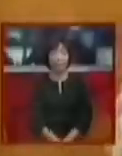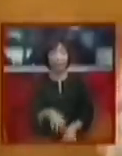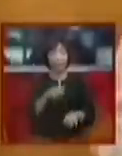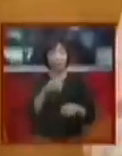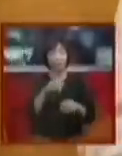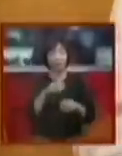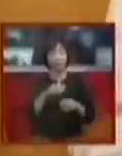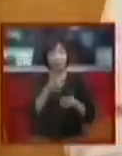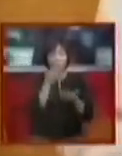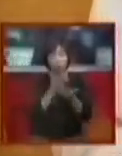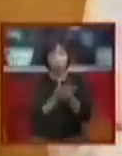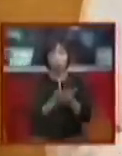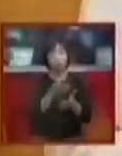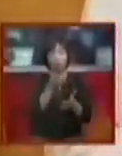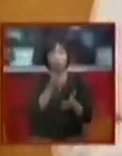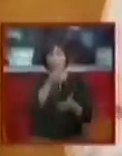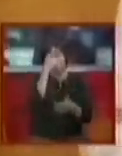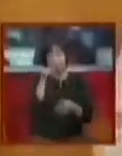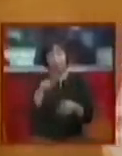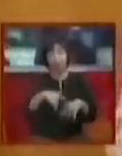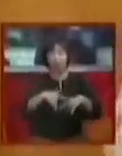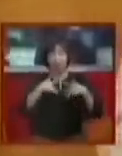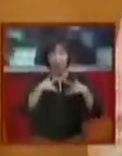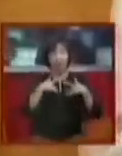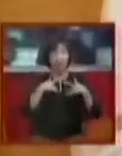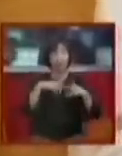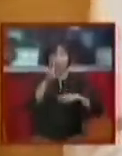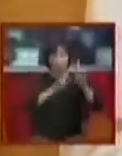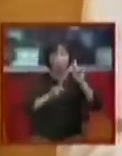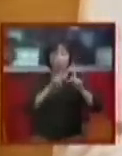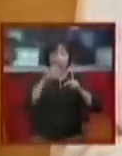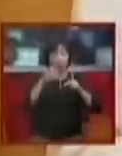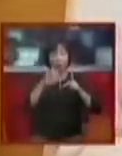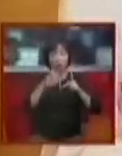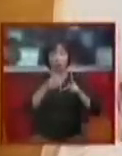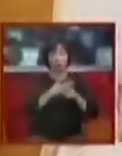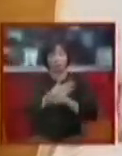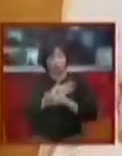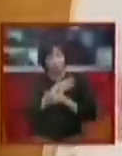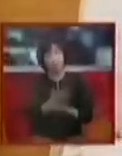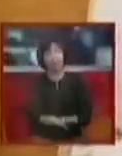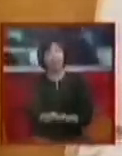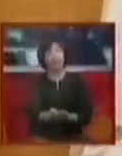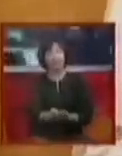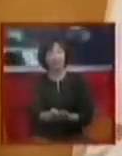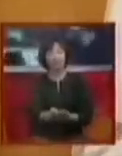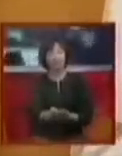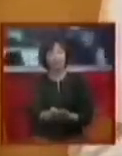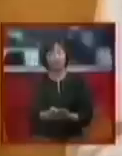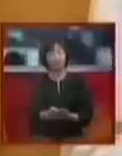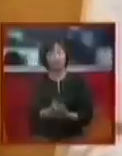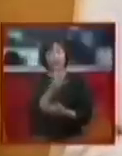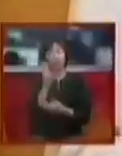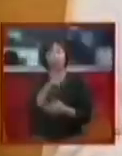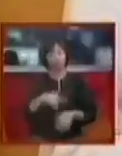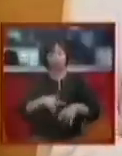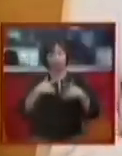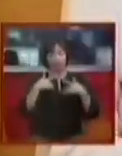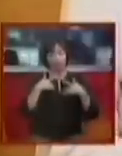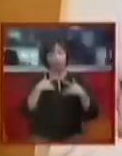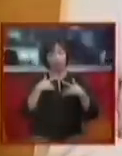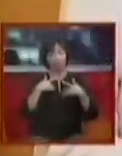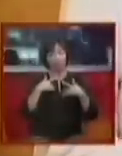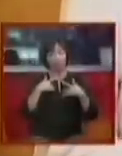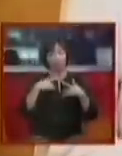Mapalad pong sambayanan at may mga tulad ninyong handang isuko ang pribado at mas tahimik na pamumuhay para maghatid